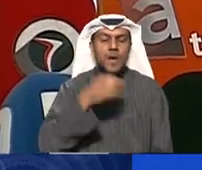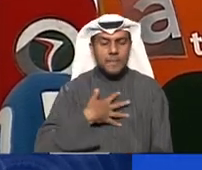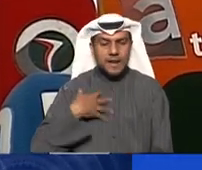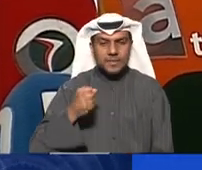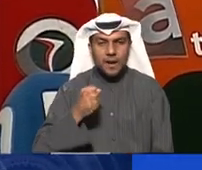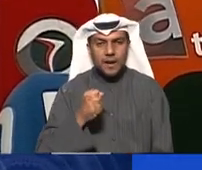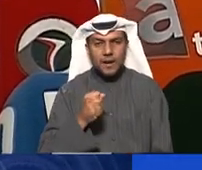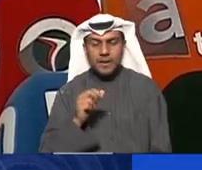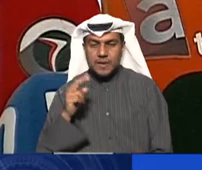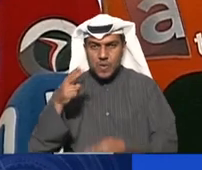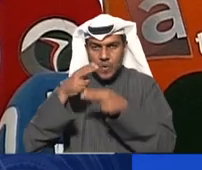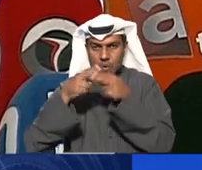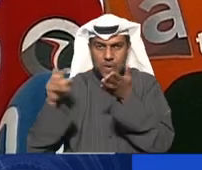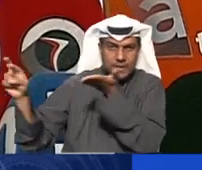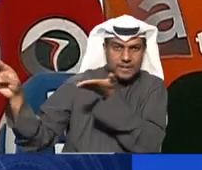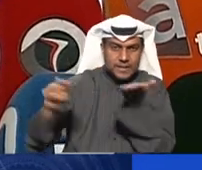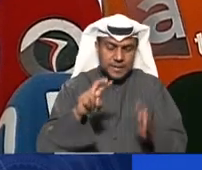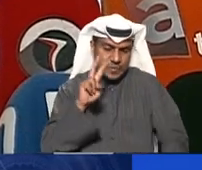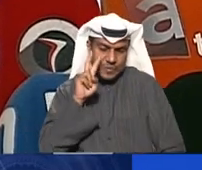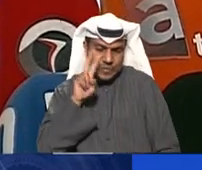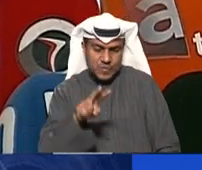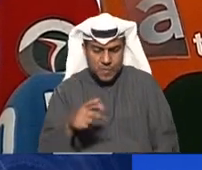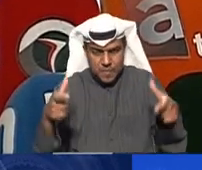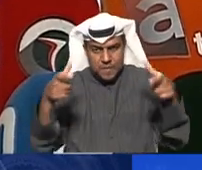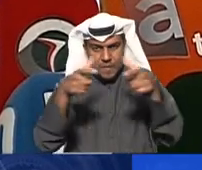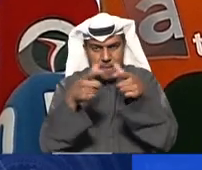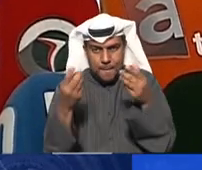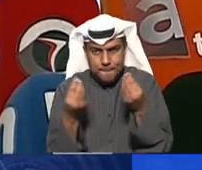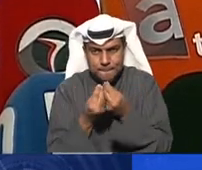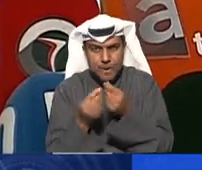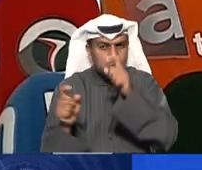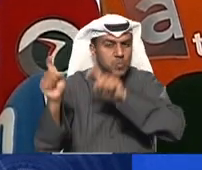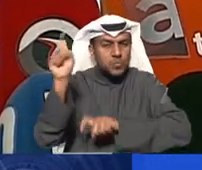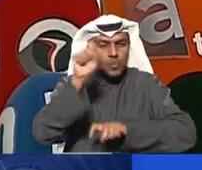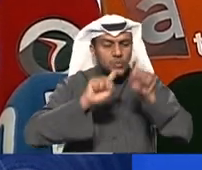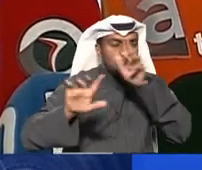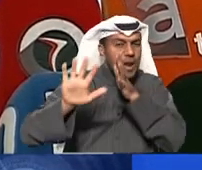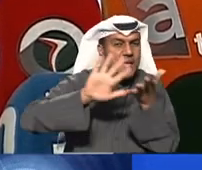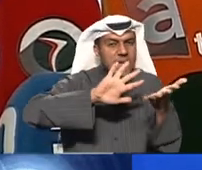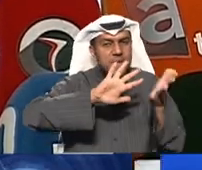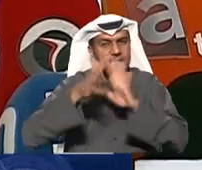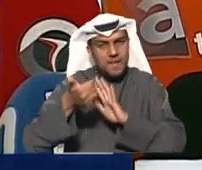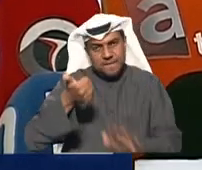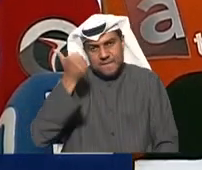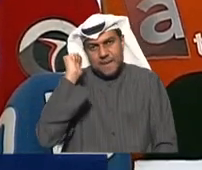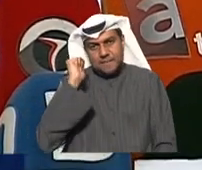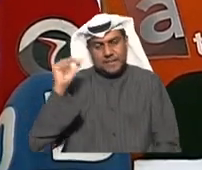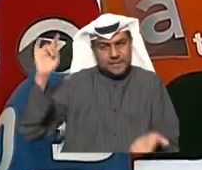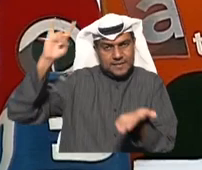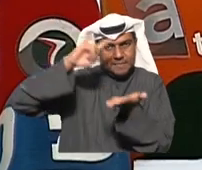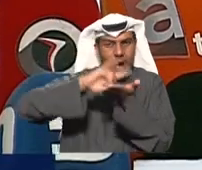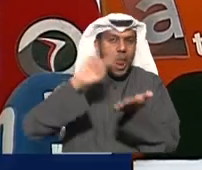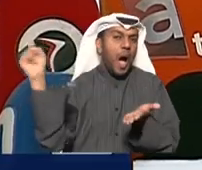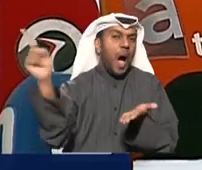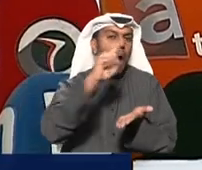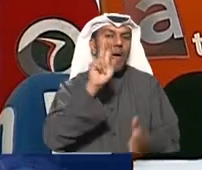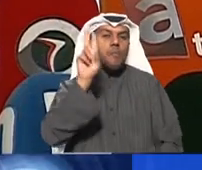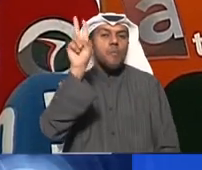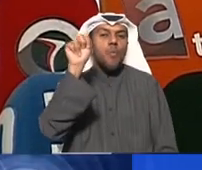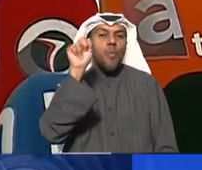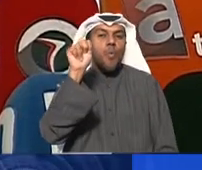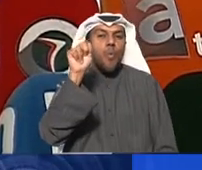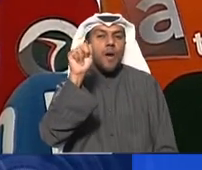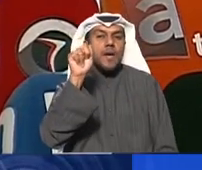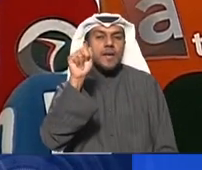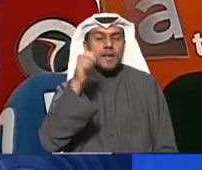التي اتخذتها وزارة الصحة لمواجهة مرض فيروس كورونا المستجد، ومناقشة أحدث